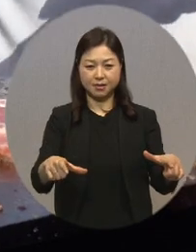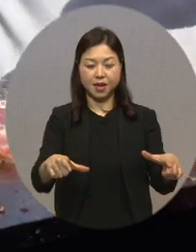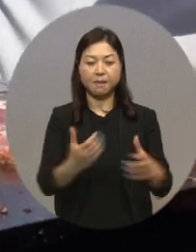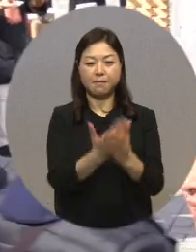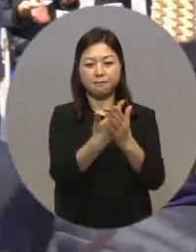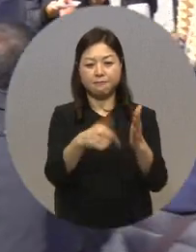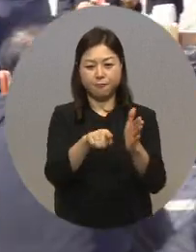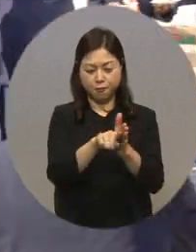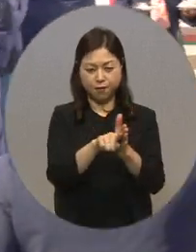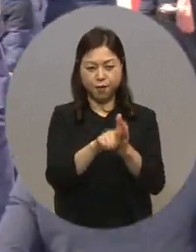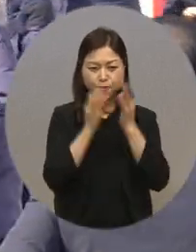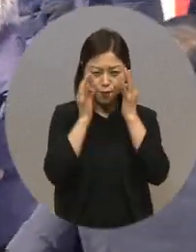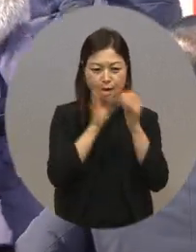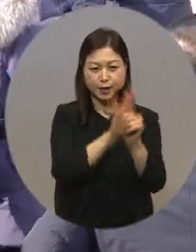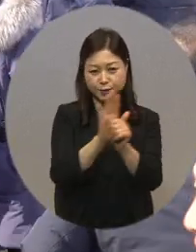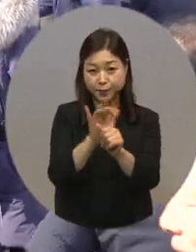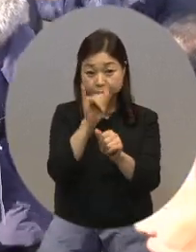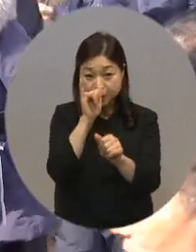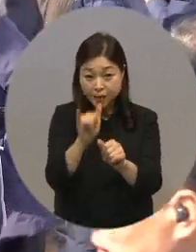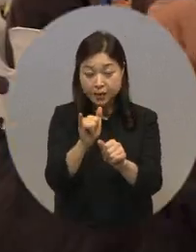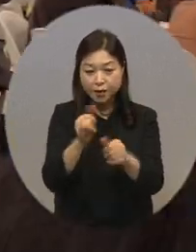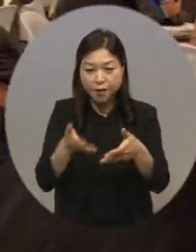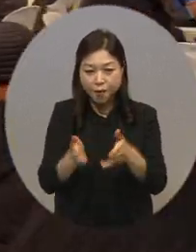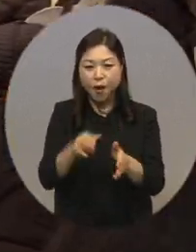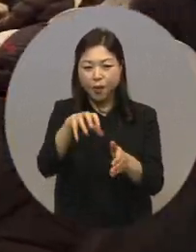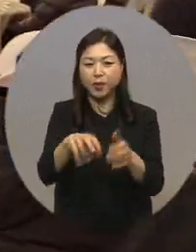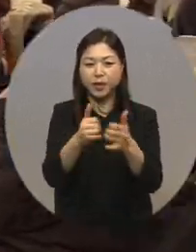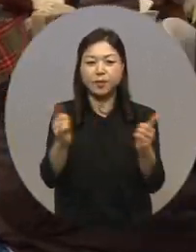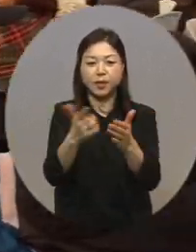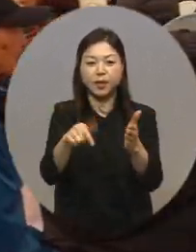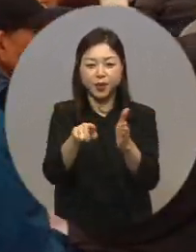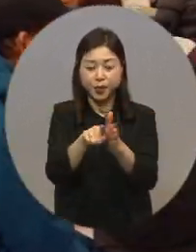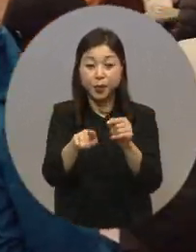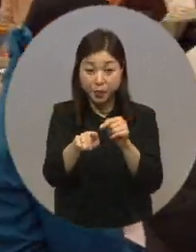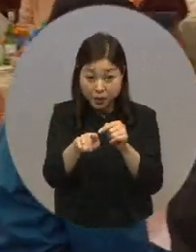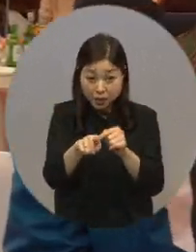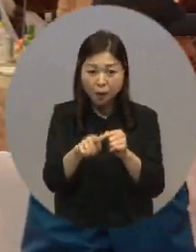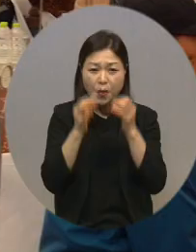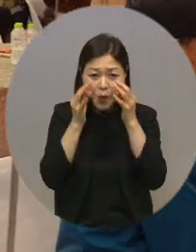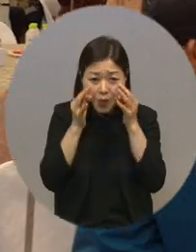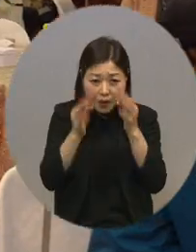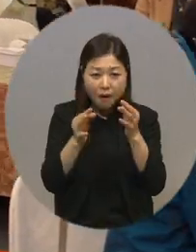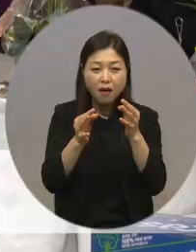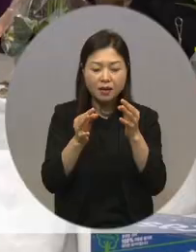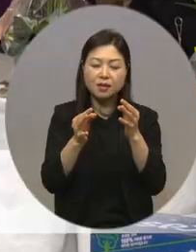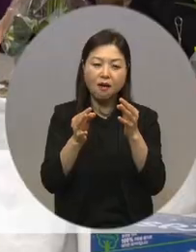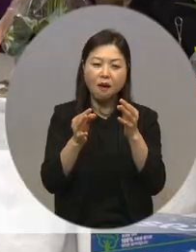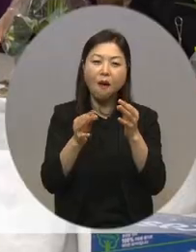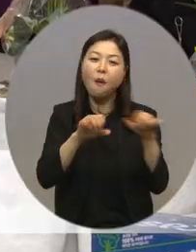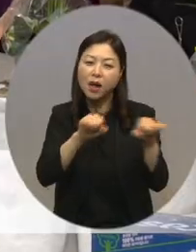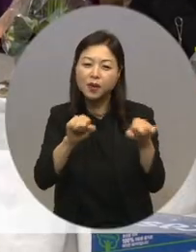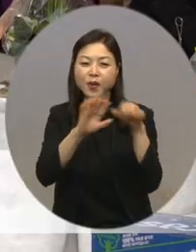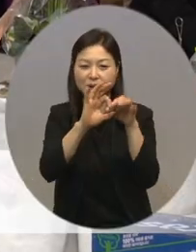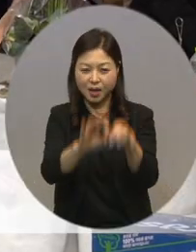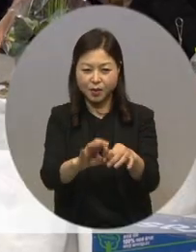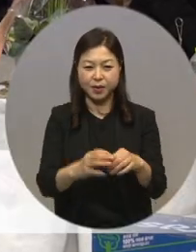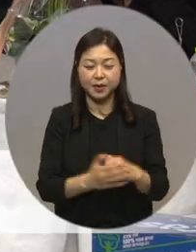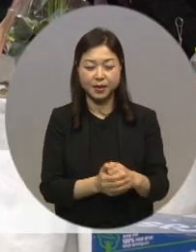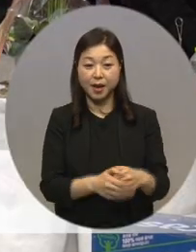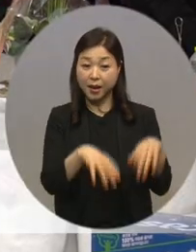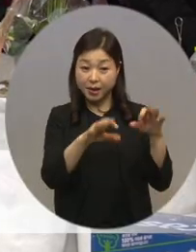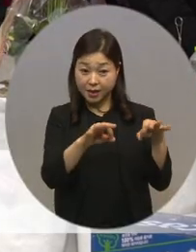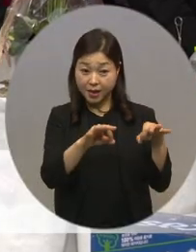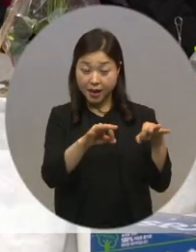있으며 향후의 활성화를 위해서 최선을 다하고 지속적인 애양 활동을 해오고 있습니다. 또 김제가 아닌